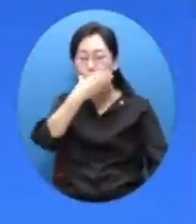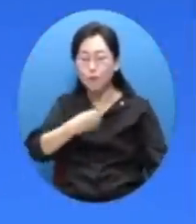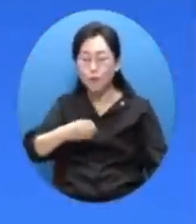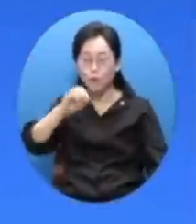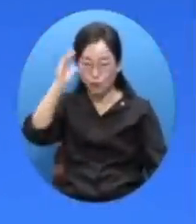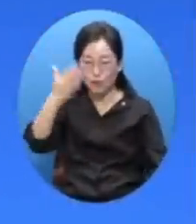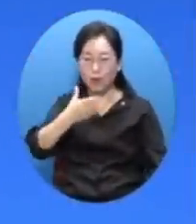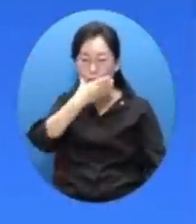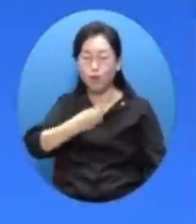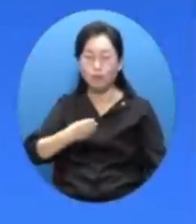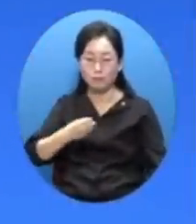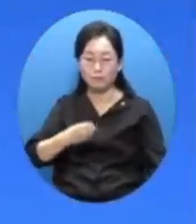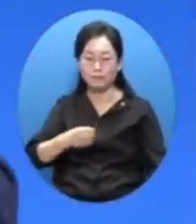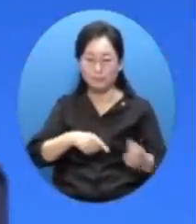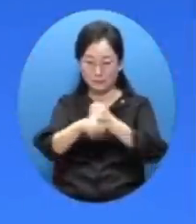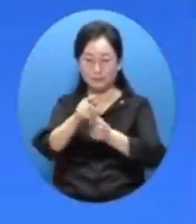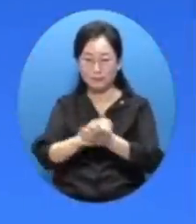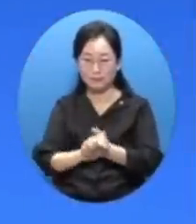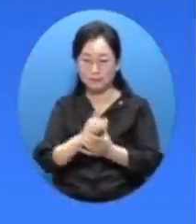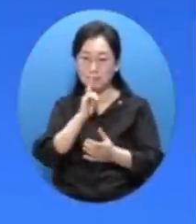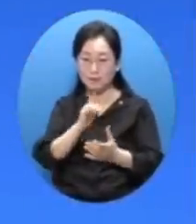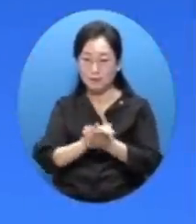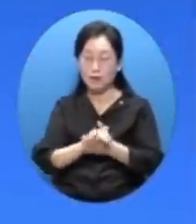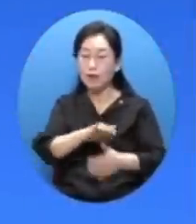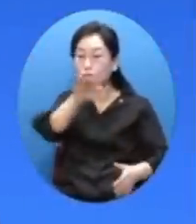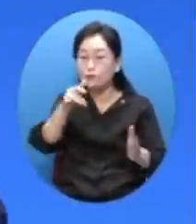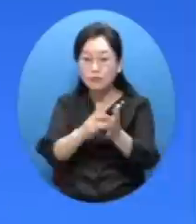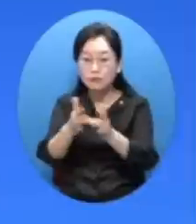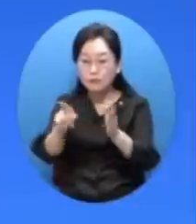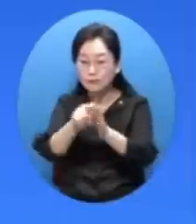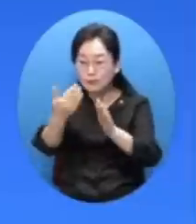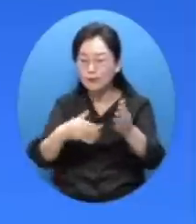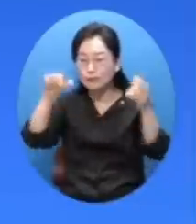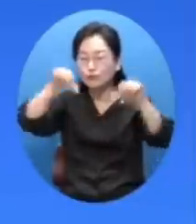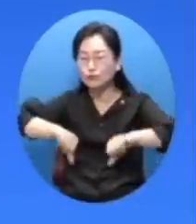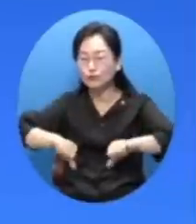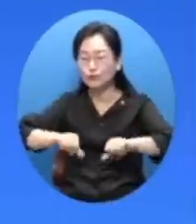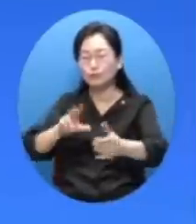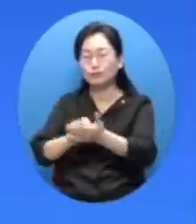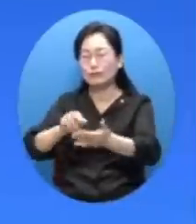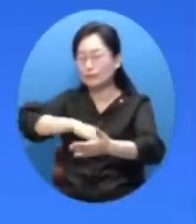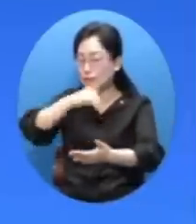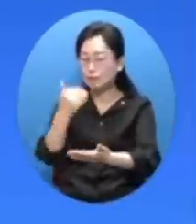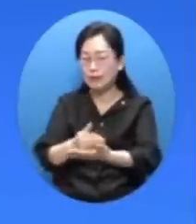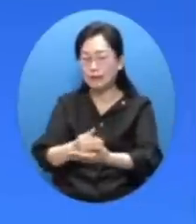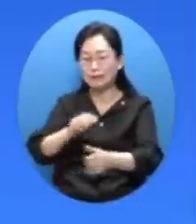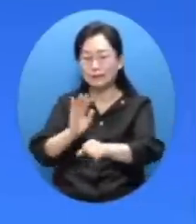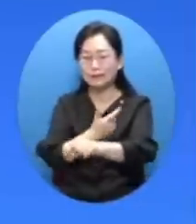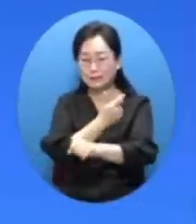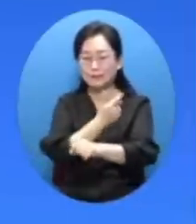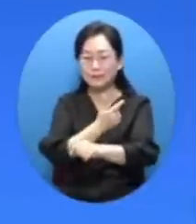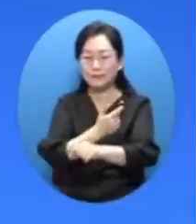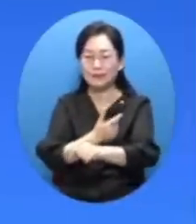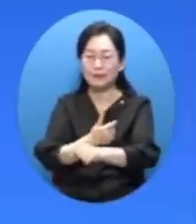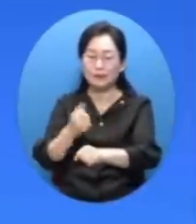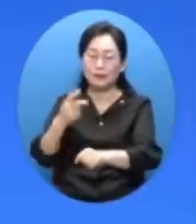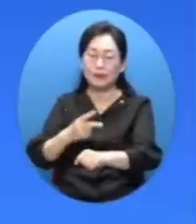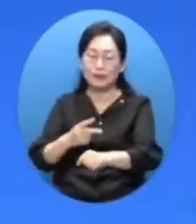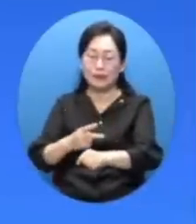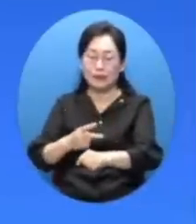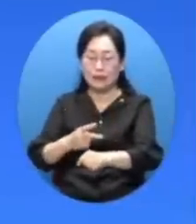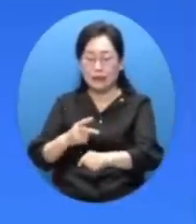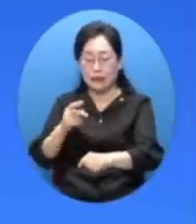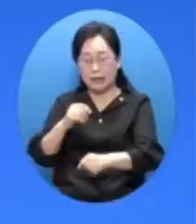복이 될지라. 우리는 예수 믿기 전에는 저주덩어리였고 문제투성이였고 허물 많고 늘